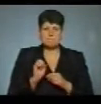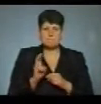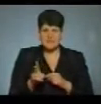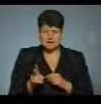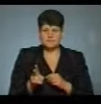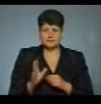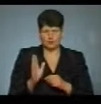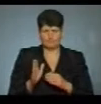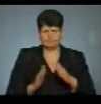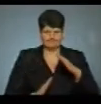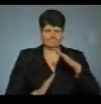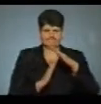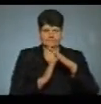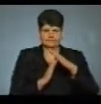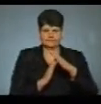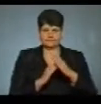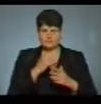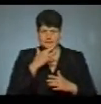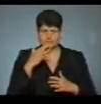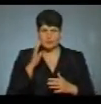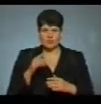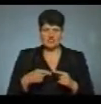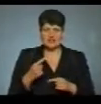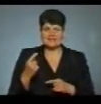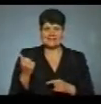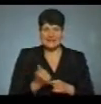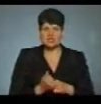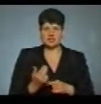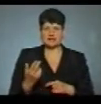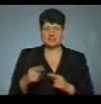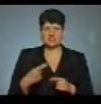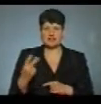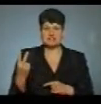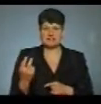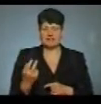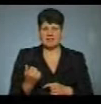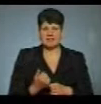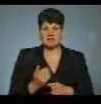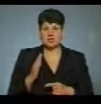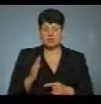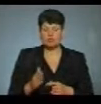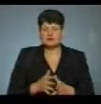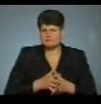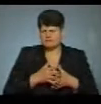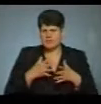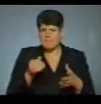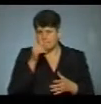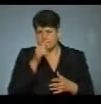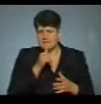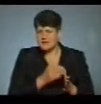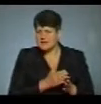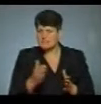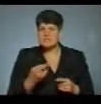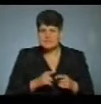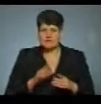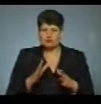очікуємо приблизно через тижнів два, місяць, от десь орієнтовно ми можемо очікувати пік даного захворювання. Ну, це більш робота, скажімо